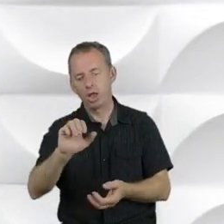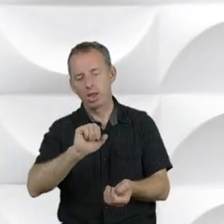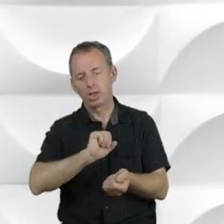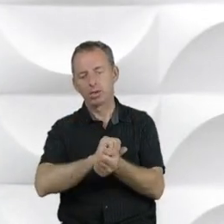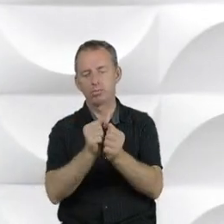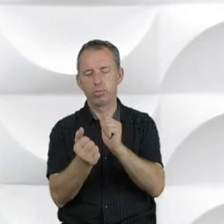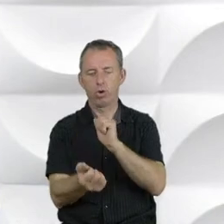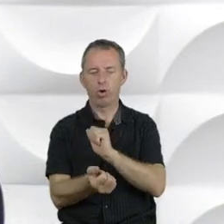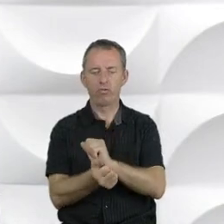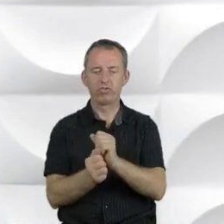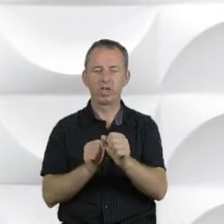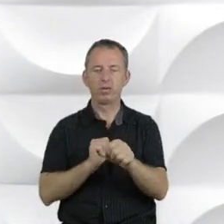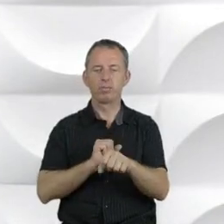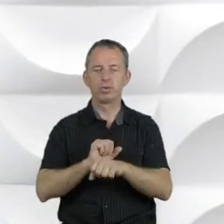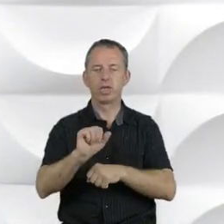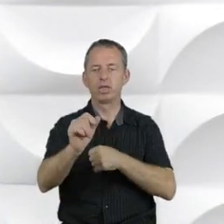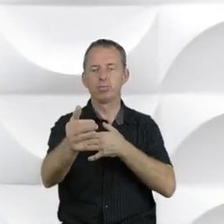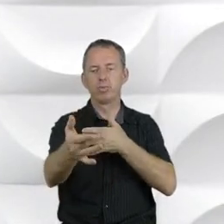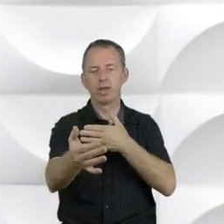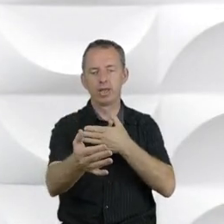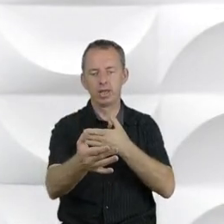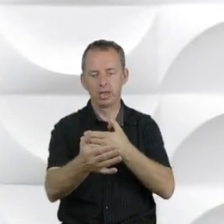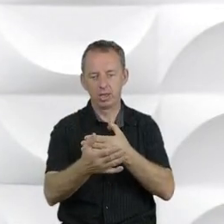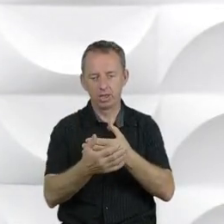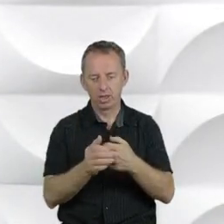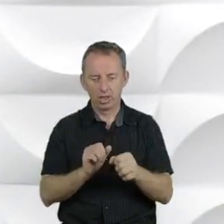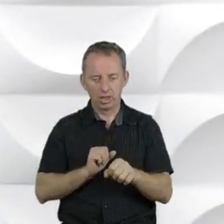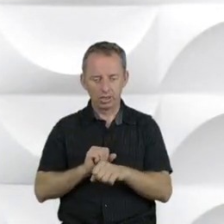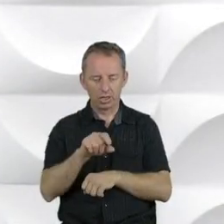jest bliski. Jest tutaj